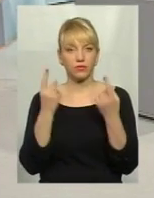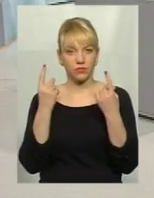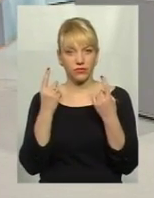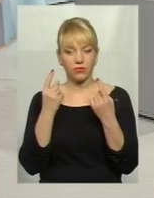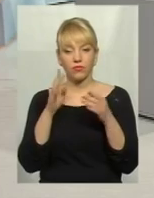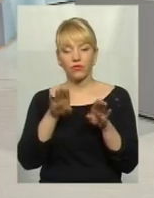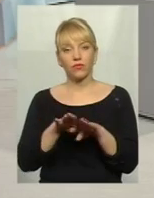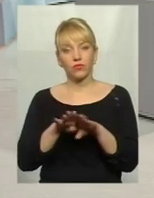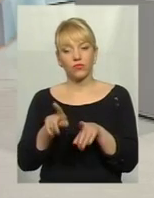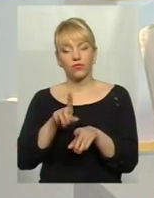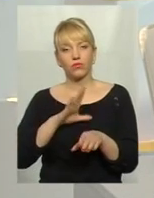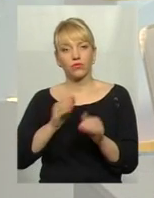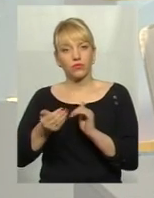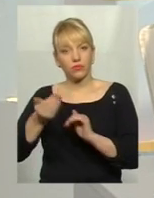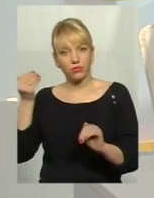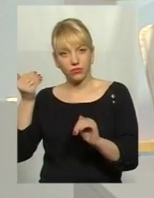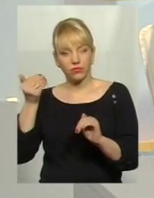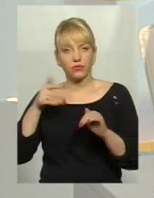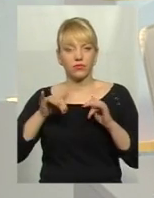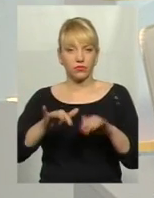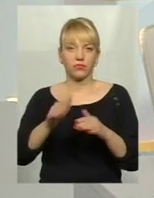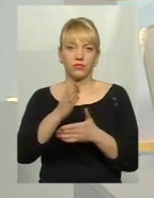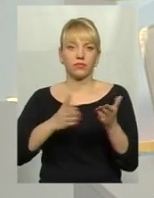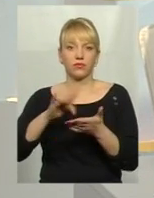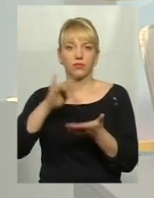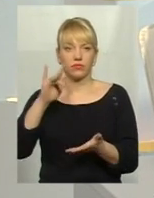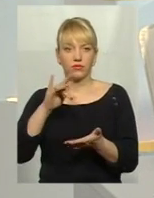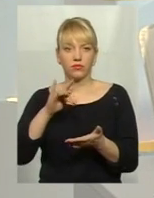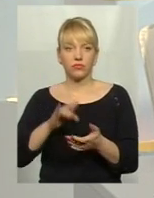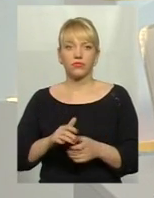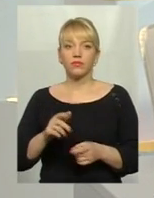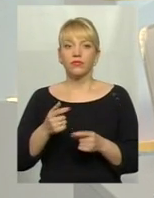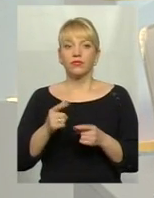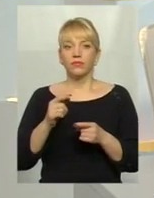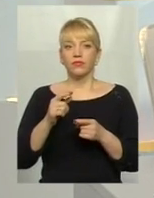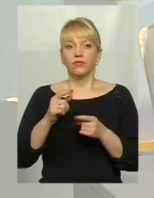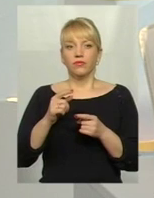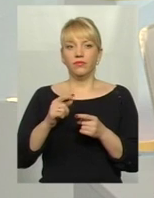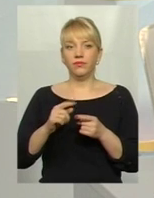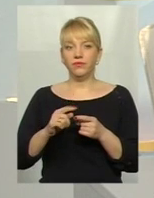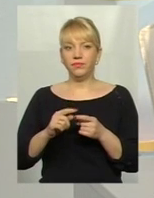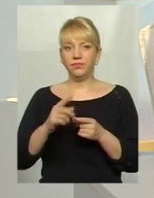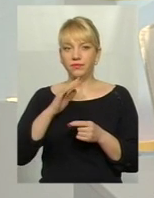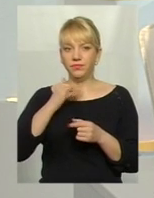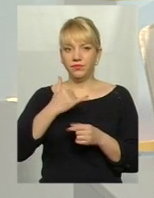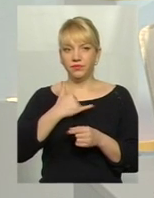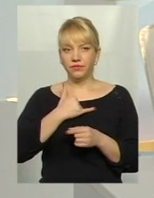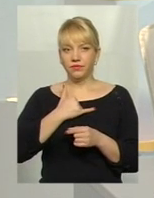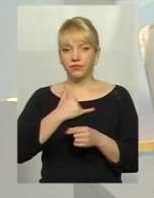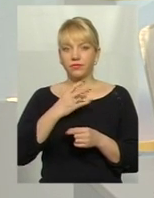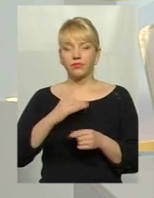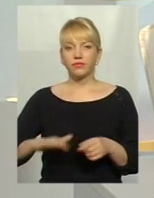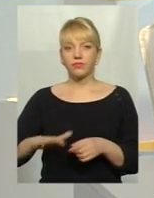до процесів децентралізації, безпосередніх і фінансової децентралізації, в нас на